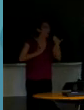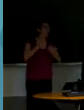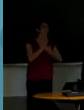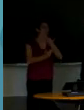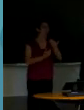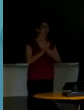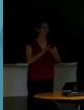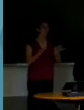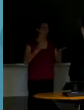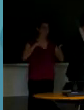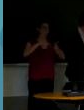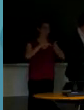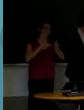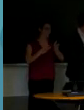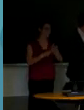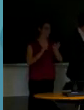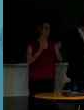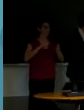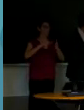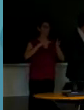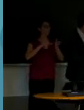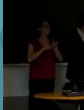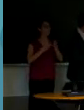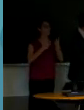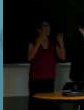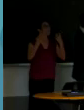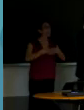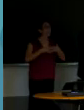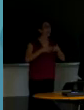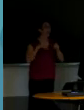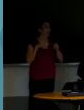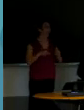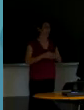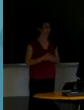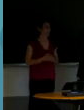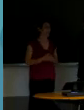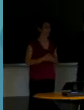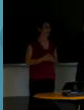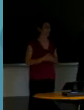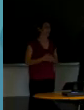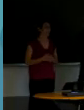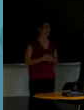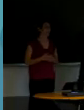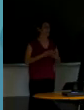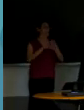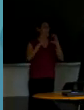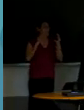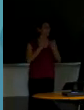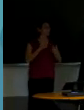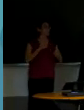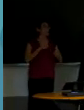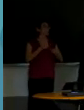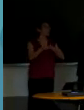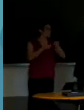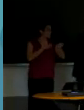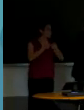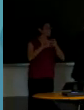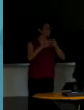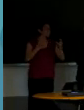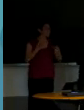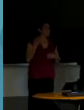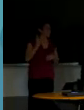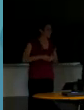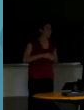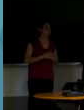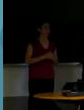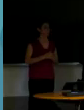dall'ingegneria industriale, in particolare dall'ingegneria meccanica. E poi tutto quello che riguarda il mondo della gestione industriale, ecco, io prima